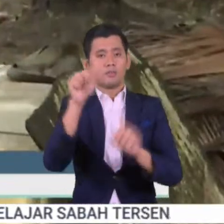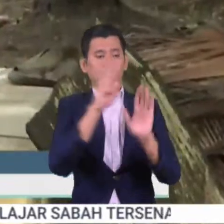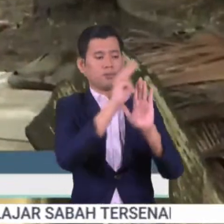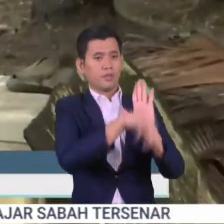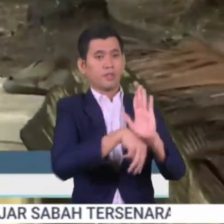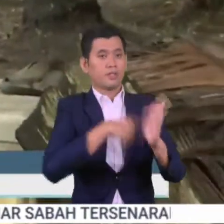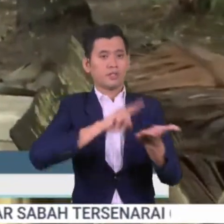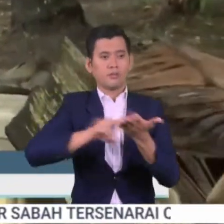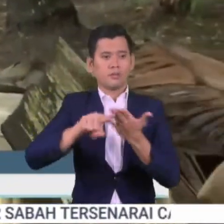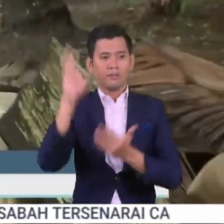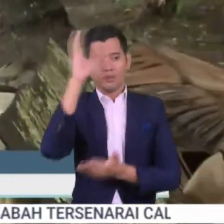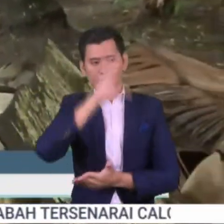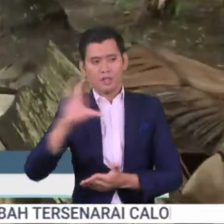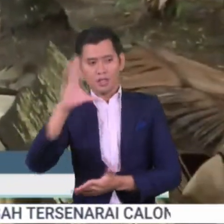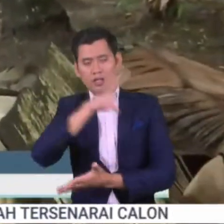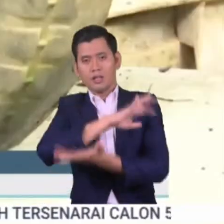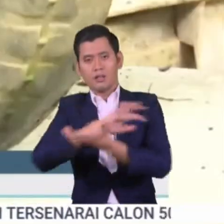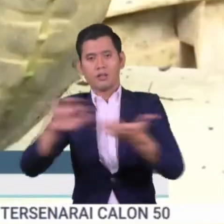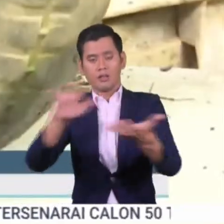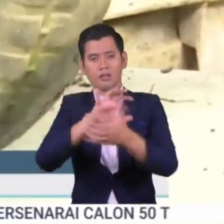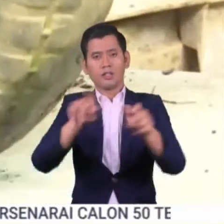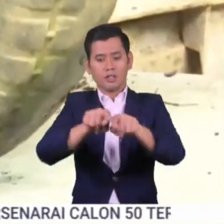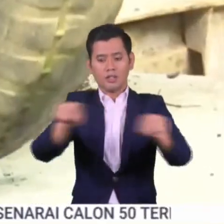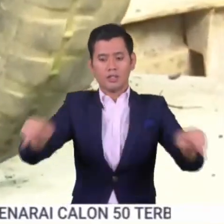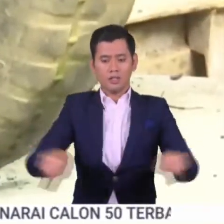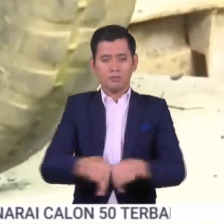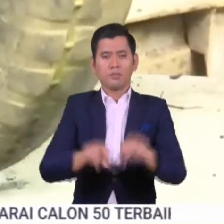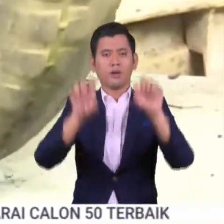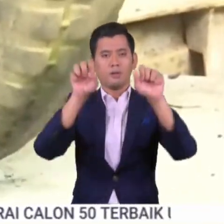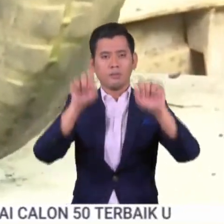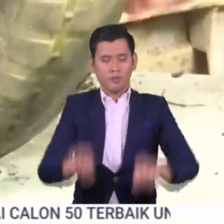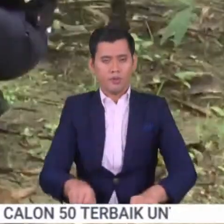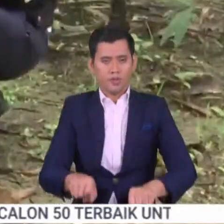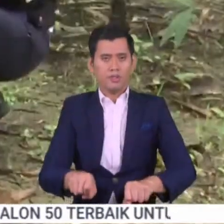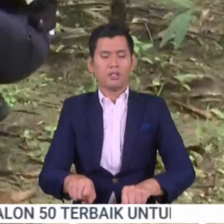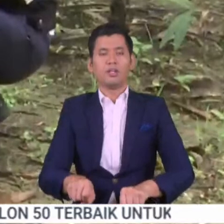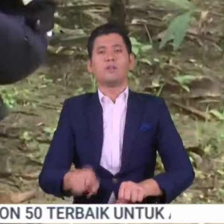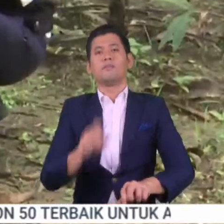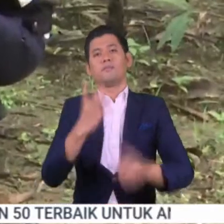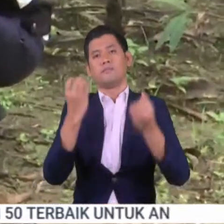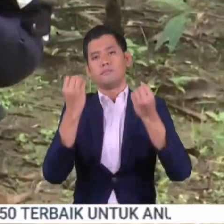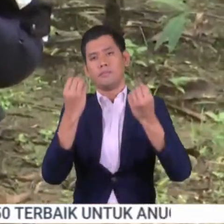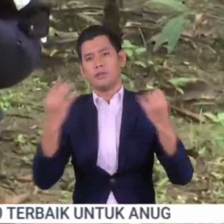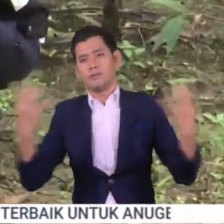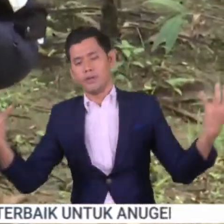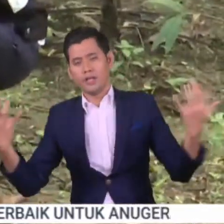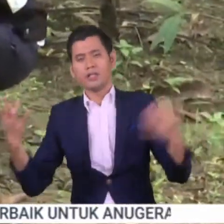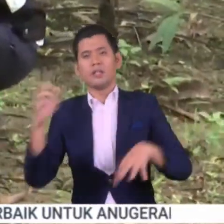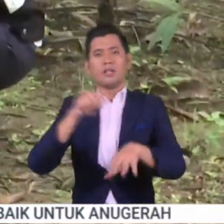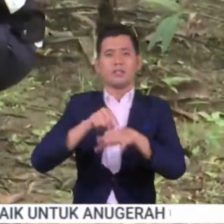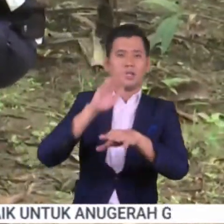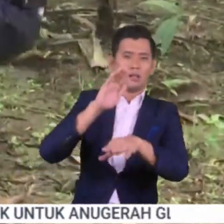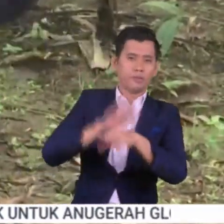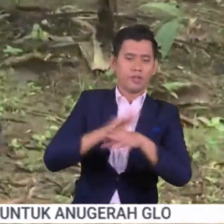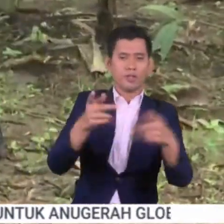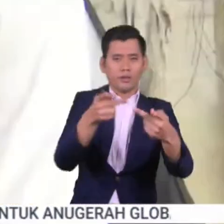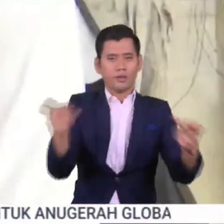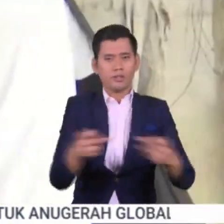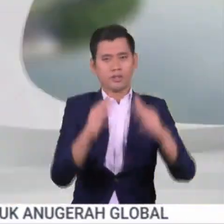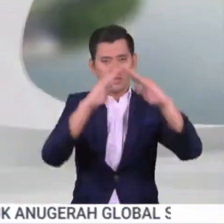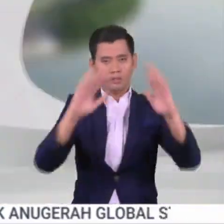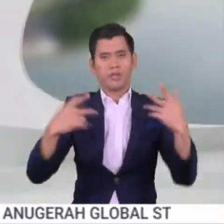seminggu bagi mencari dan memusnahkan tempat pembiakan nyamuk Aedes di kawasan rumah dan premis masing-masing.